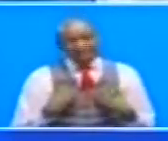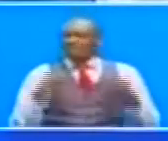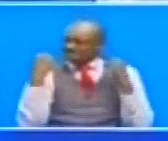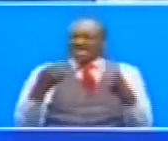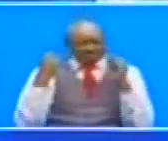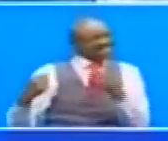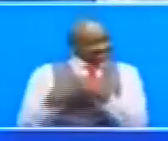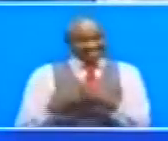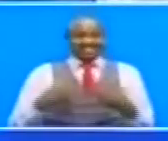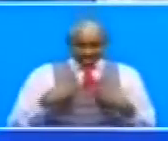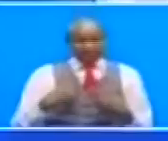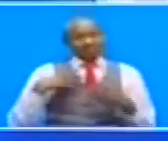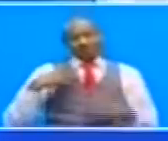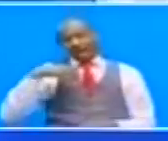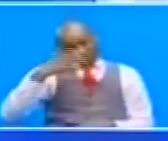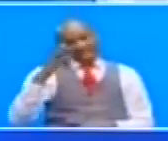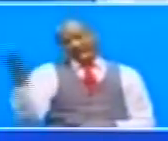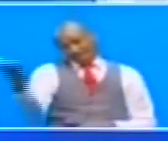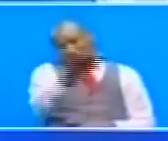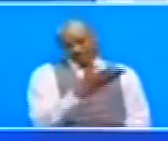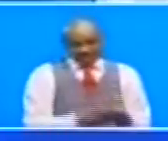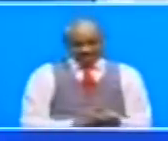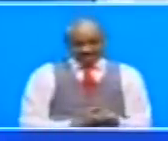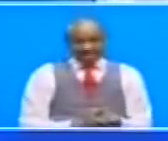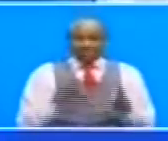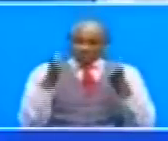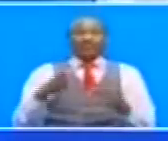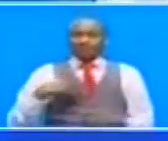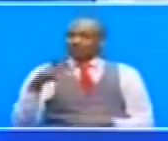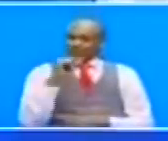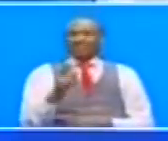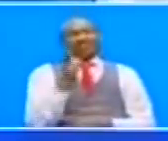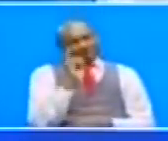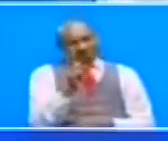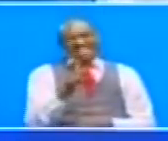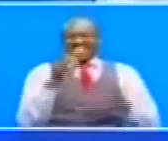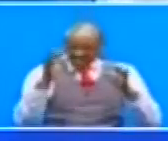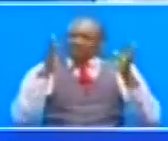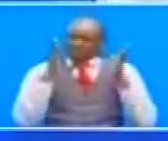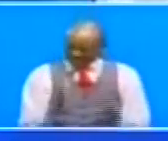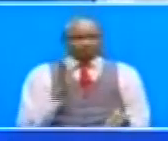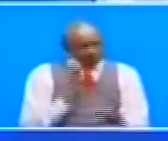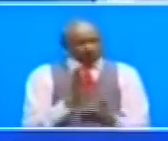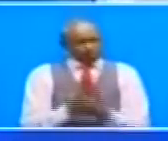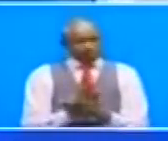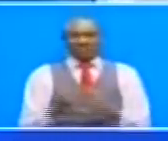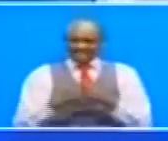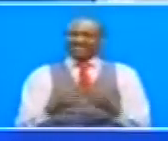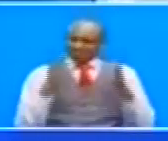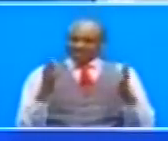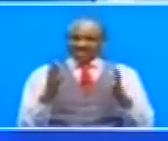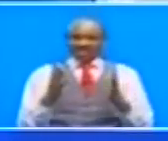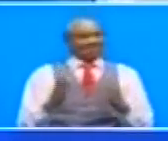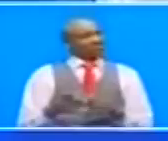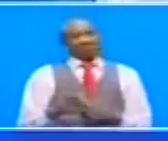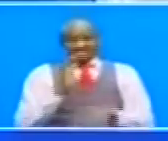nyingi zenye nimepitia na watu wanajua, wanazijua. Hata leo watu niambia tu, kama kuna mtu naweza sema ni hero, ni wewe.